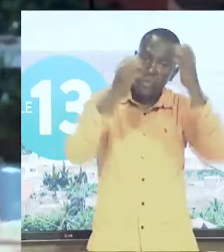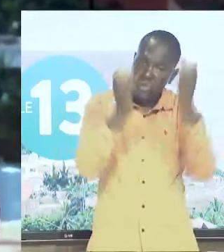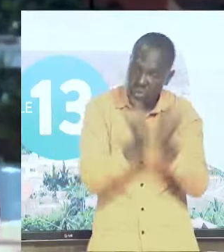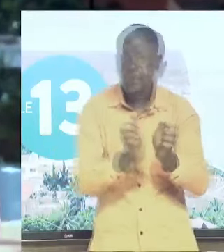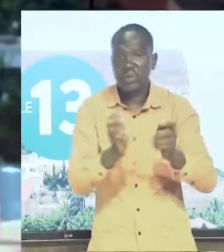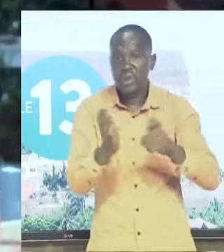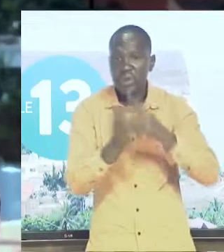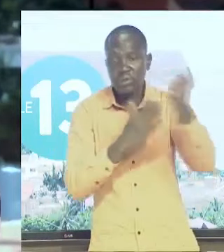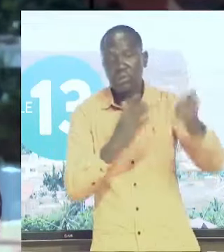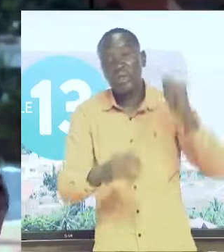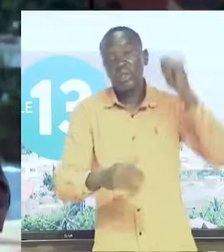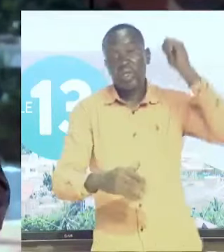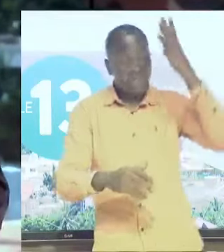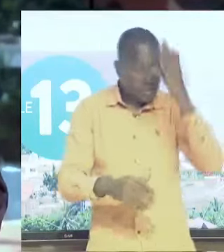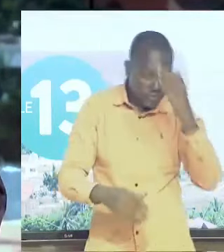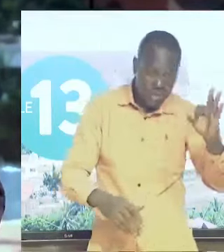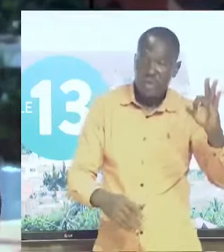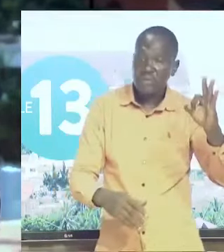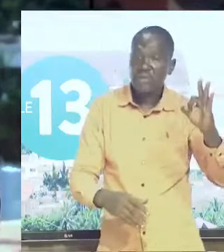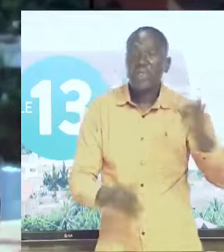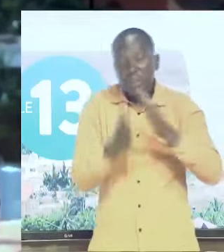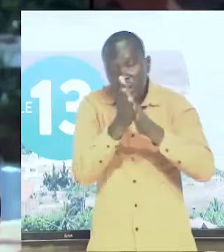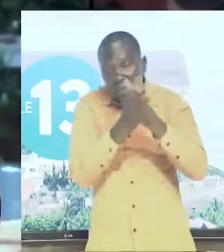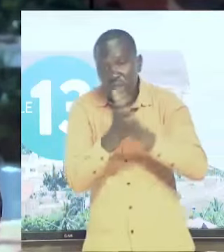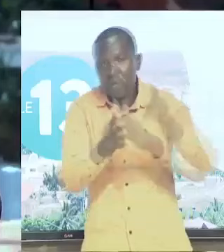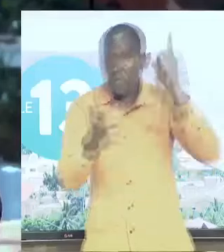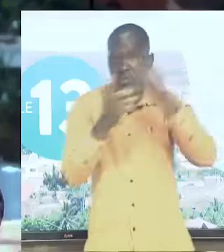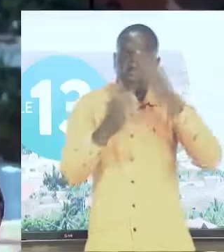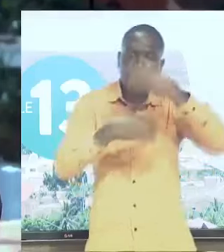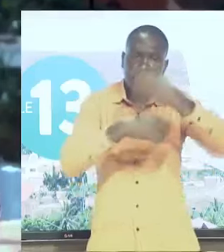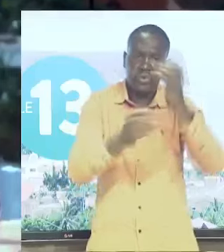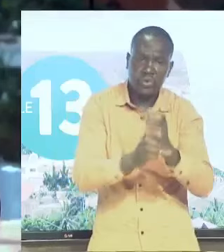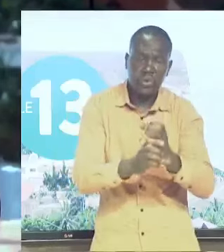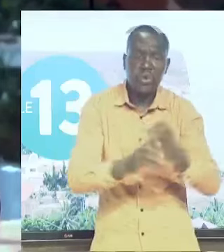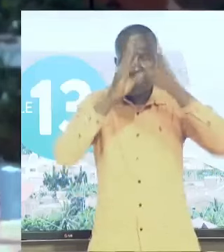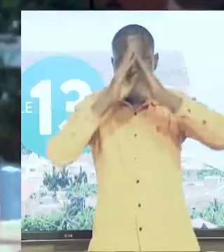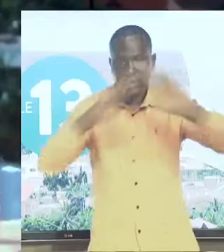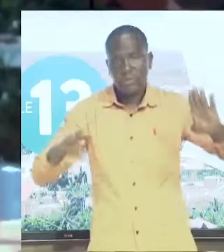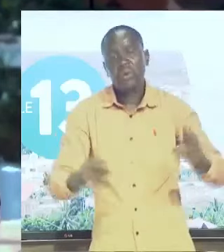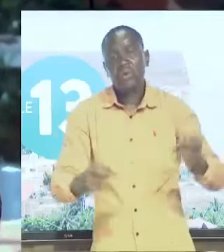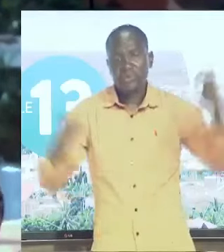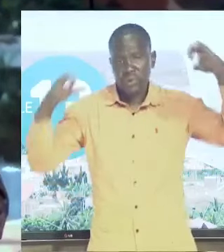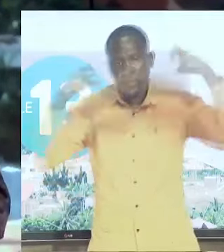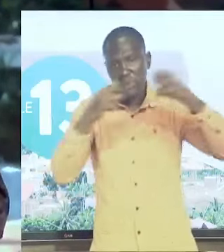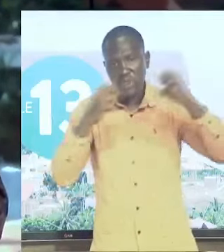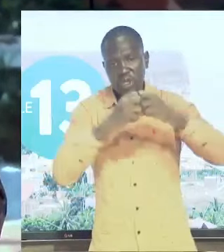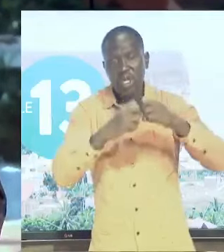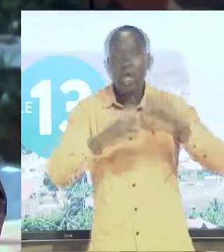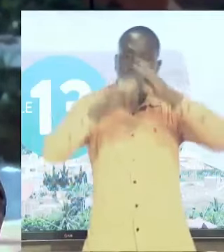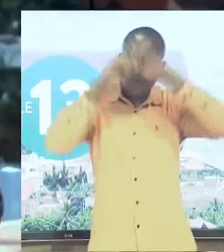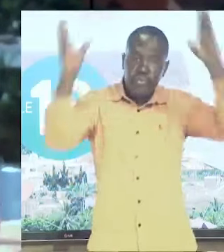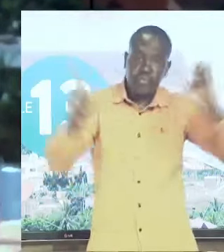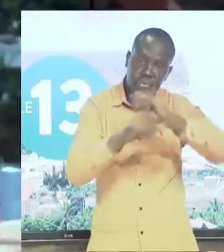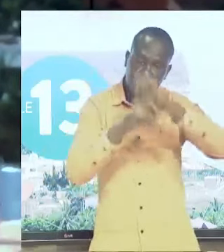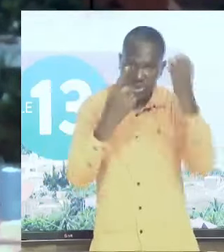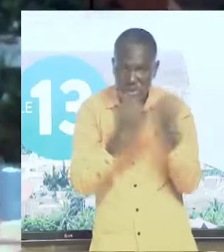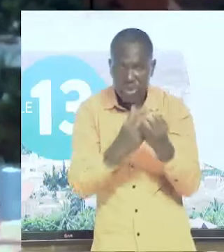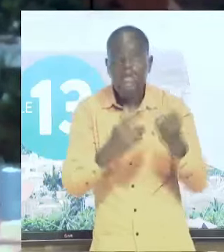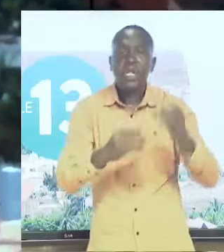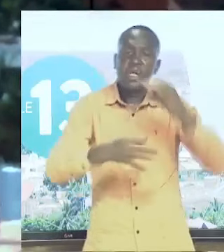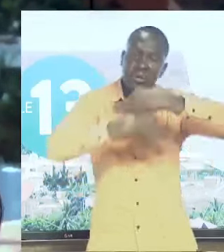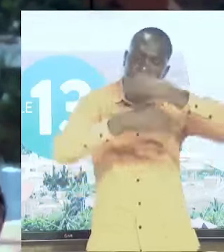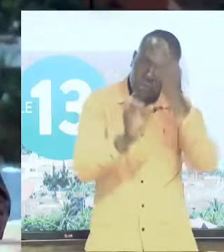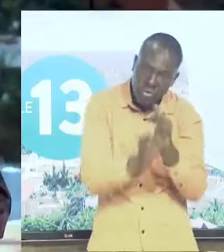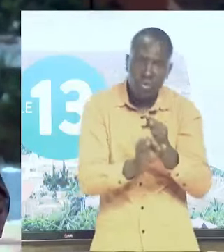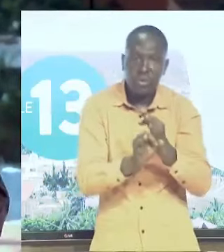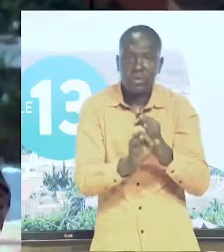en France. Ils s'intéressent tout d'abord aux créations d'une agence de l'énergie atomique et d'une société de fabrique et de pose de